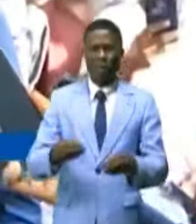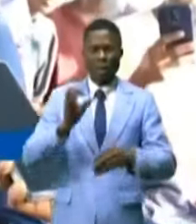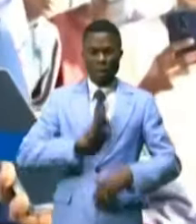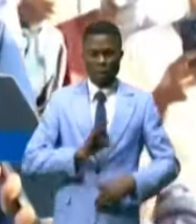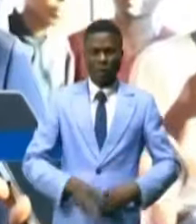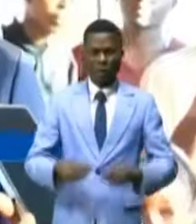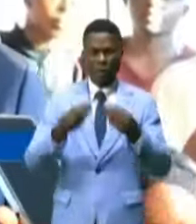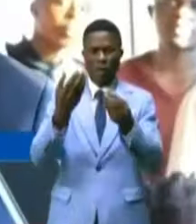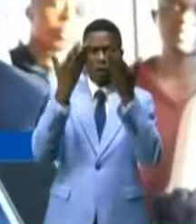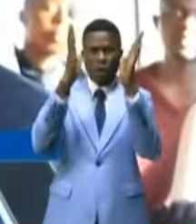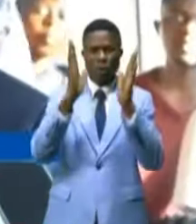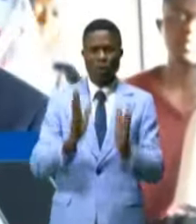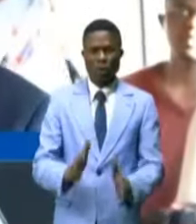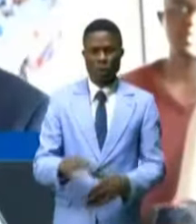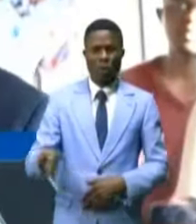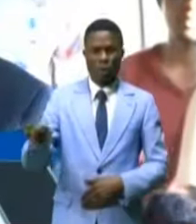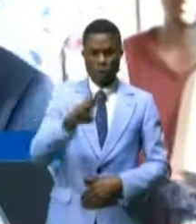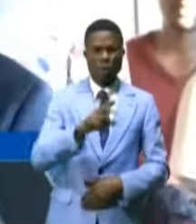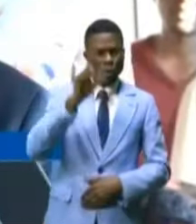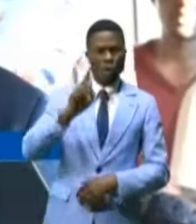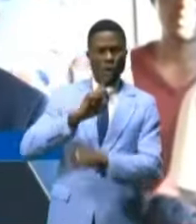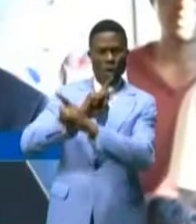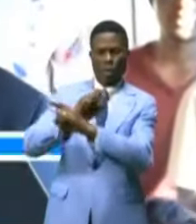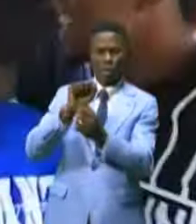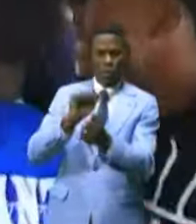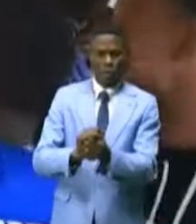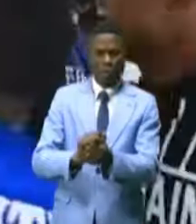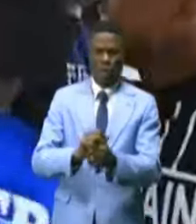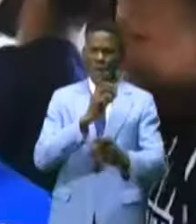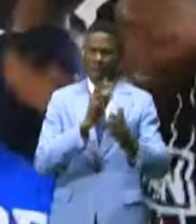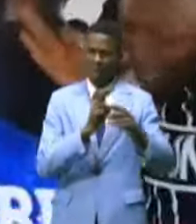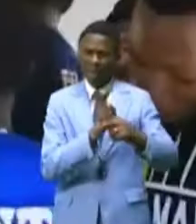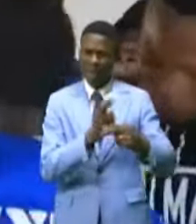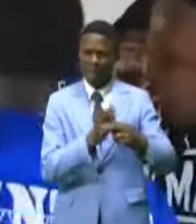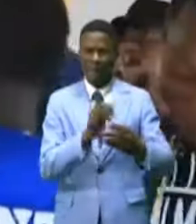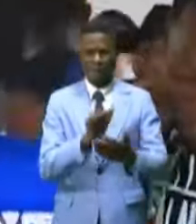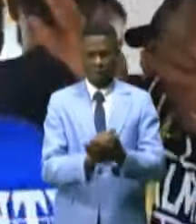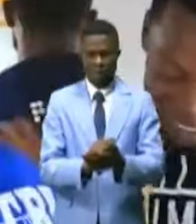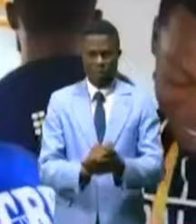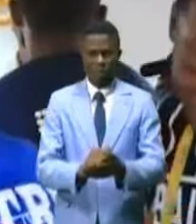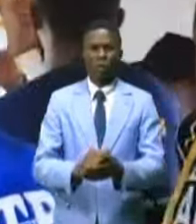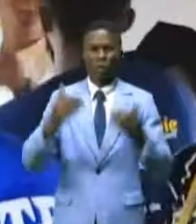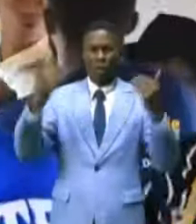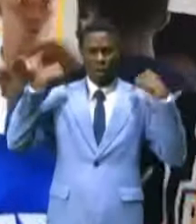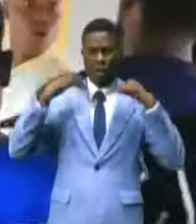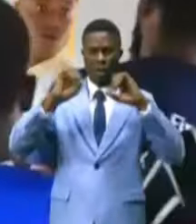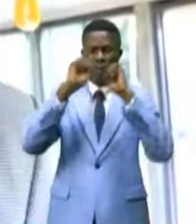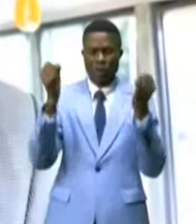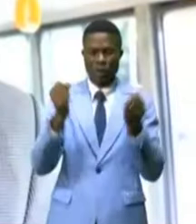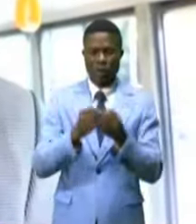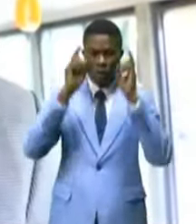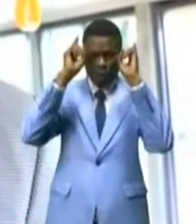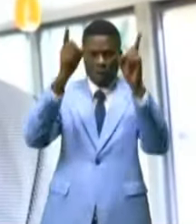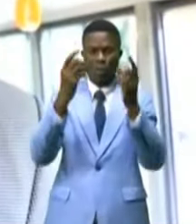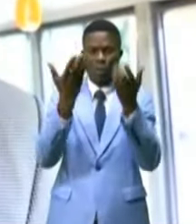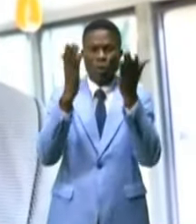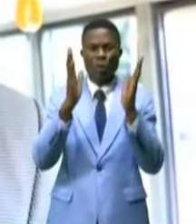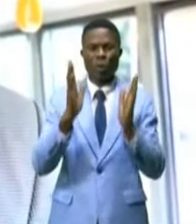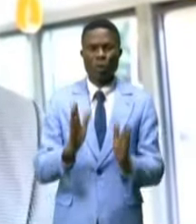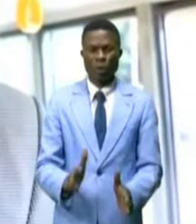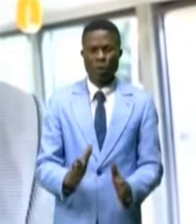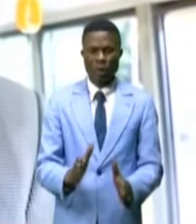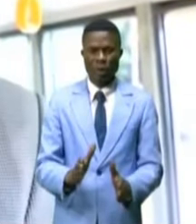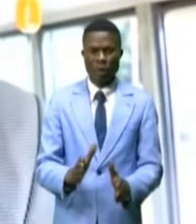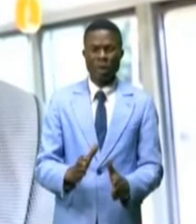des étudiants que nous sommes, nous devons le protéger et le préserver. Le staff de cette société de transport des étudiants, qui